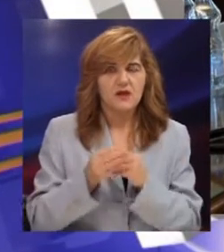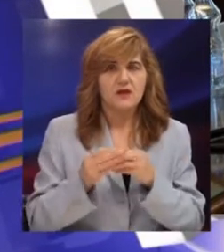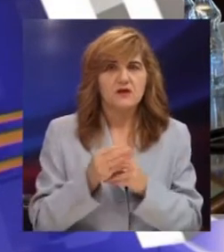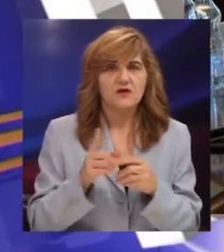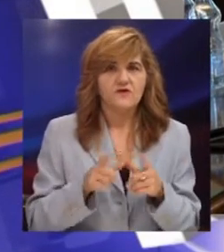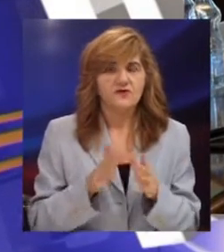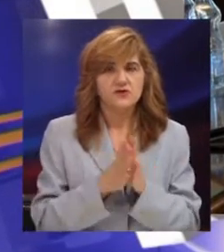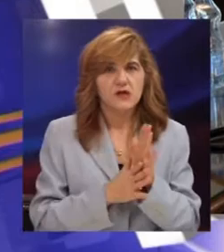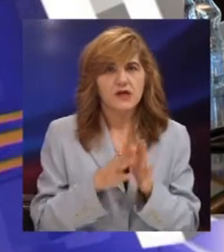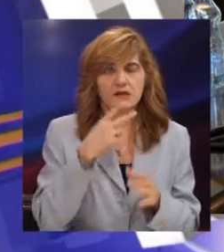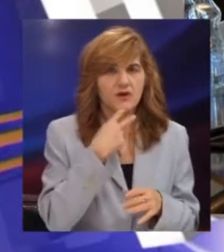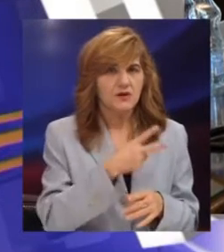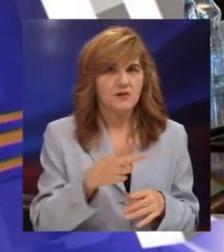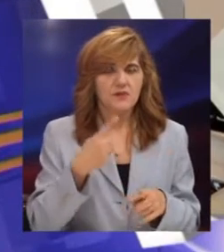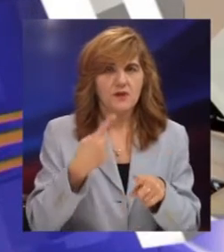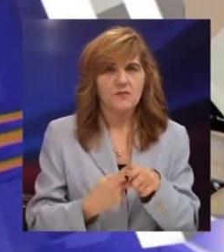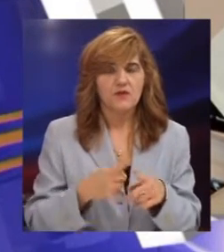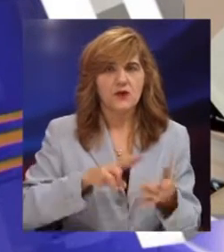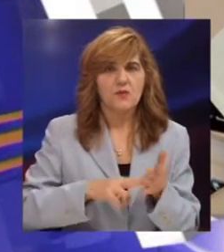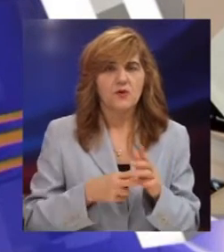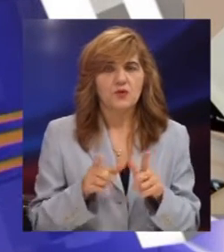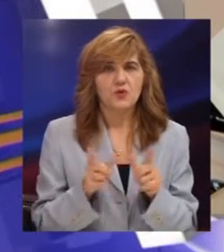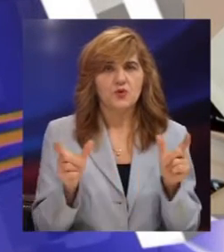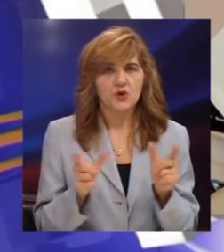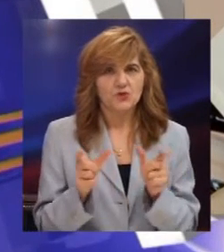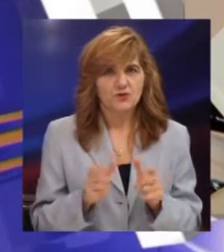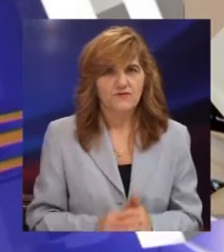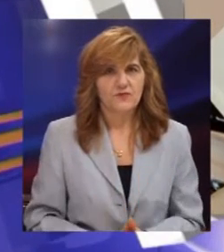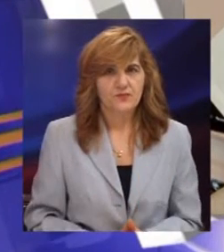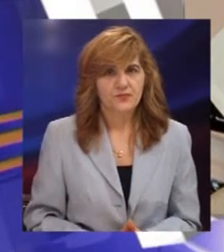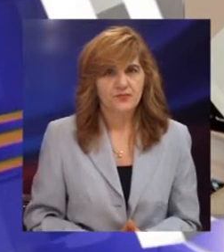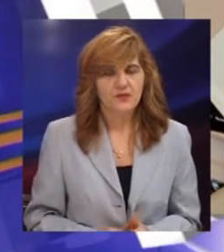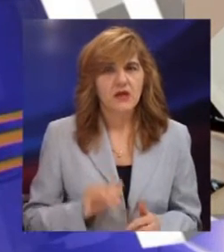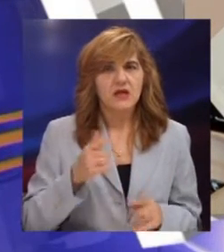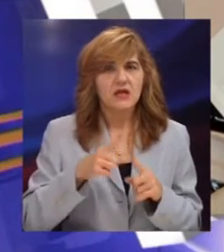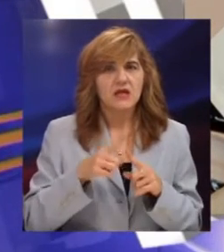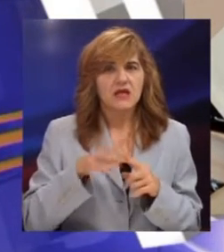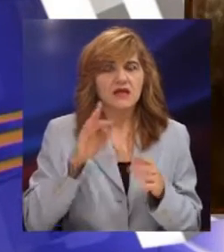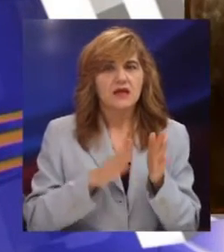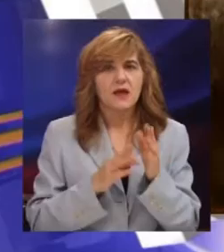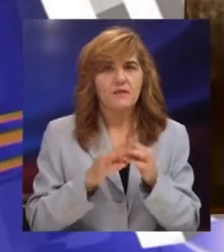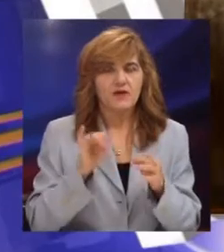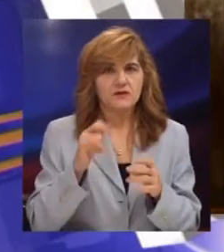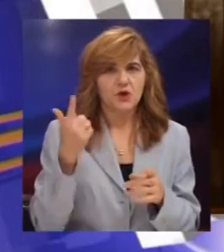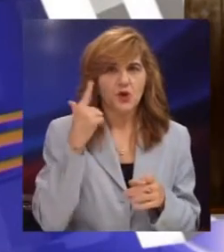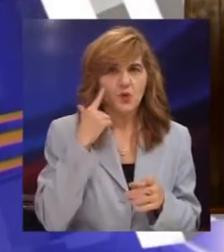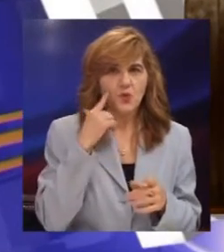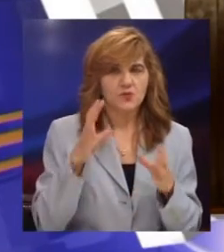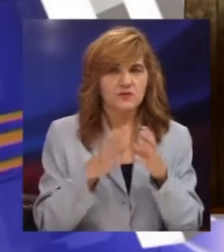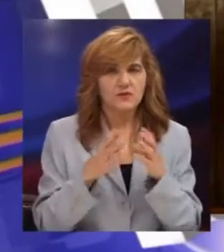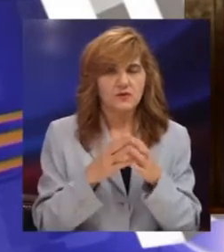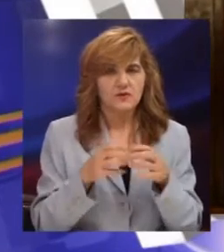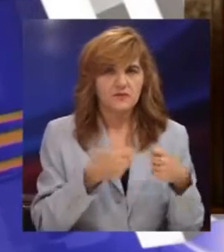više aspekata i tema sagledaju određeni problemi u društvu. Tema je naravno kultura nacionalnih manjina,